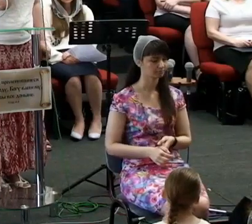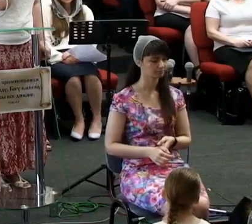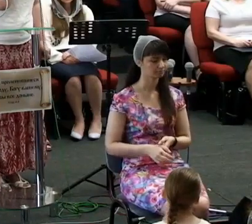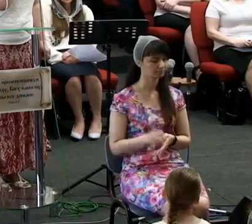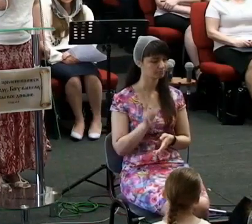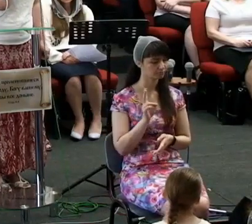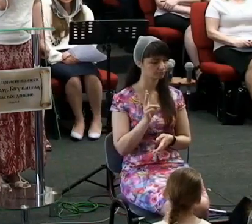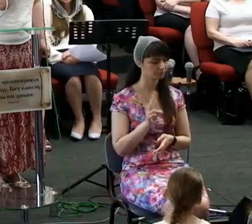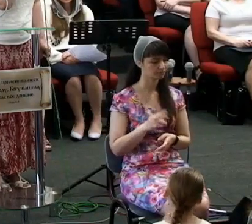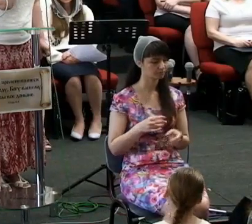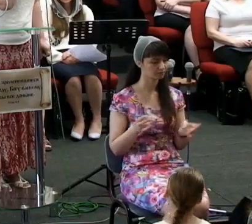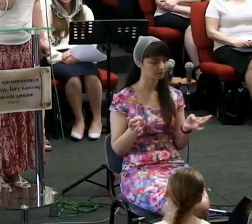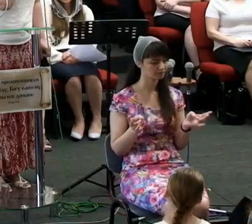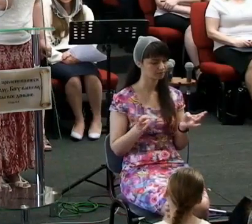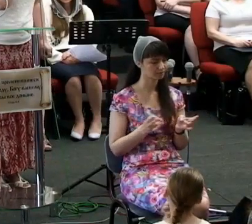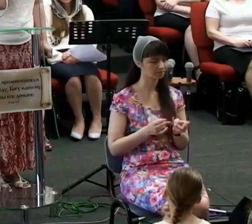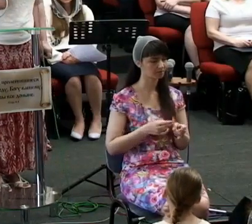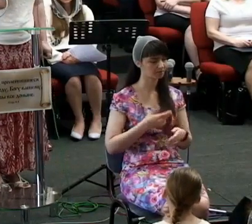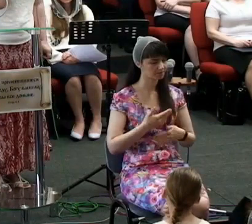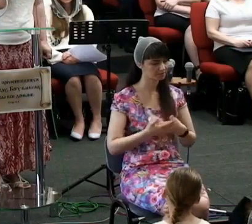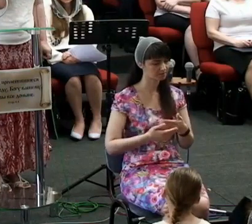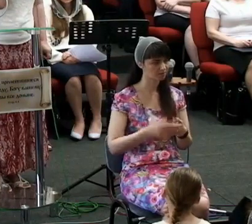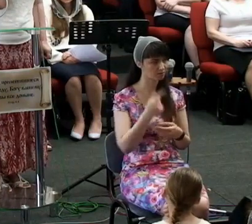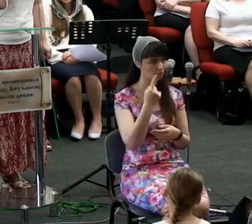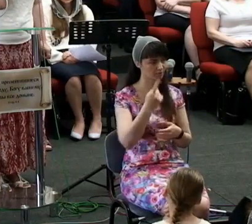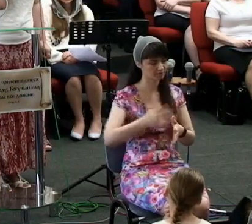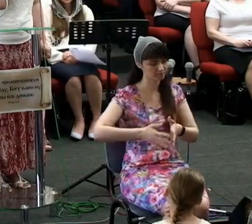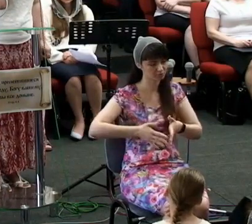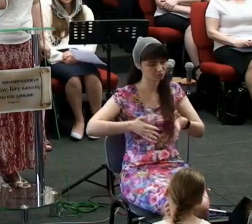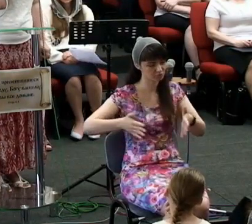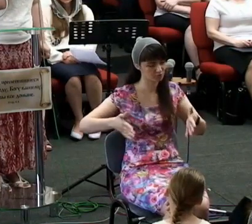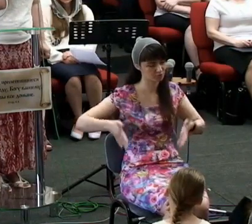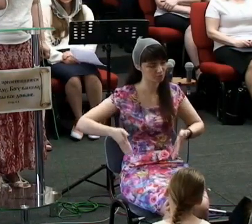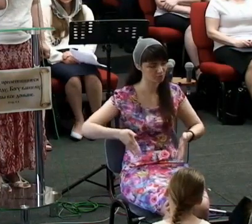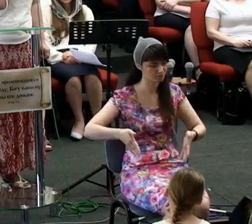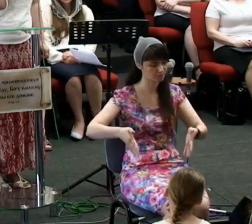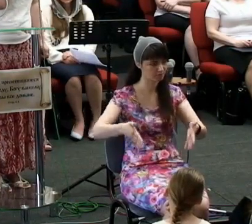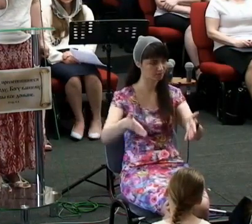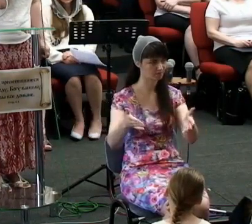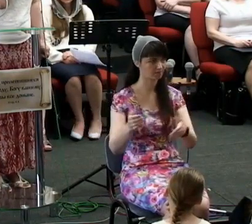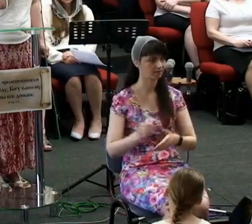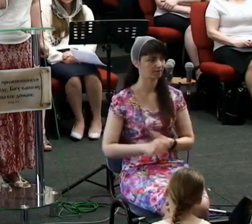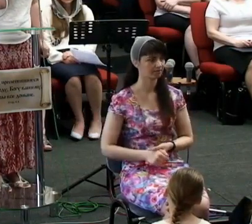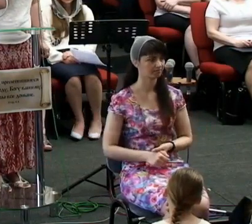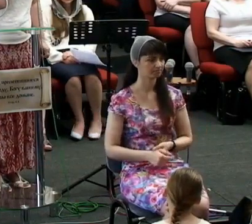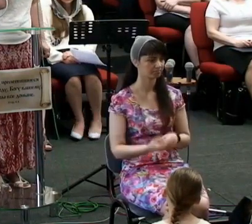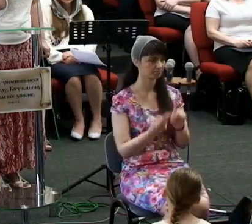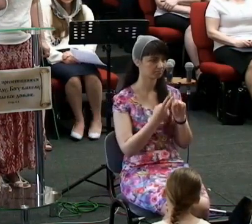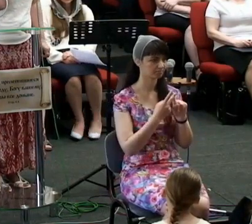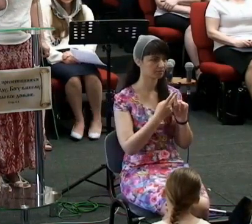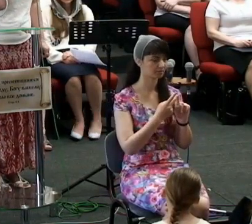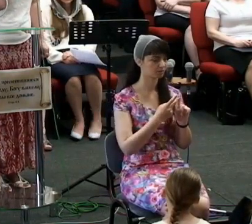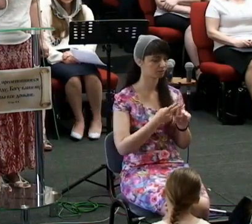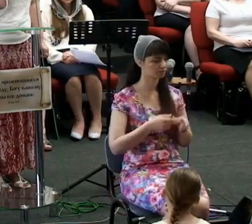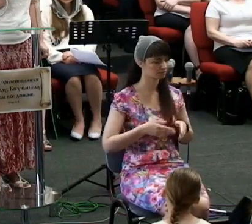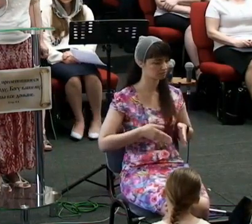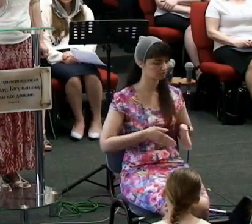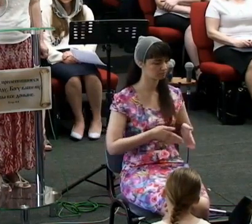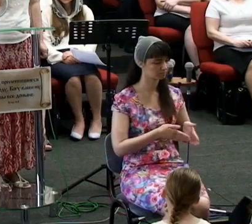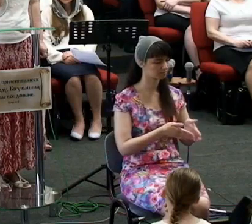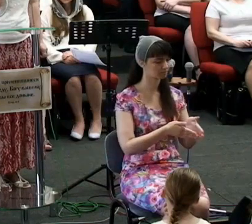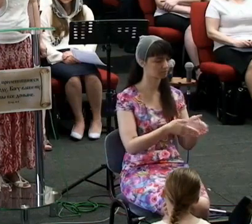йти. Одна з них широка, розлога, а друга веде